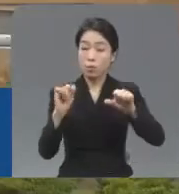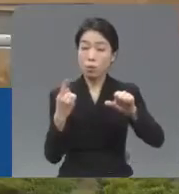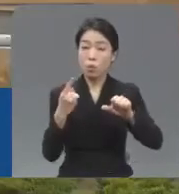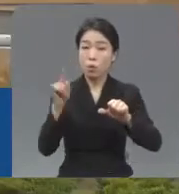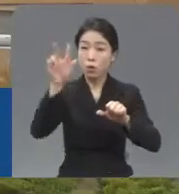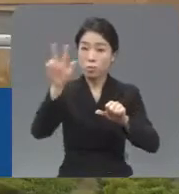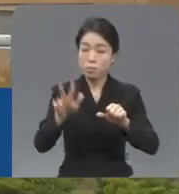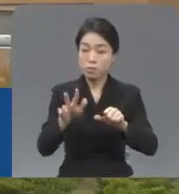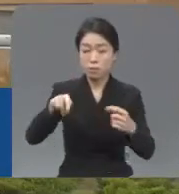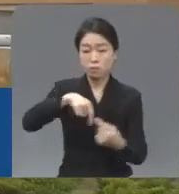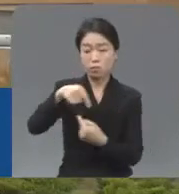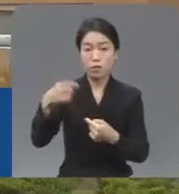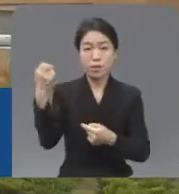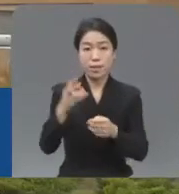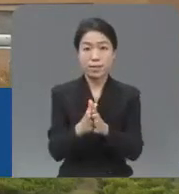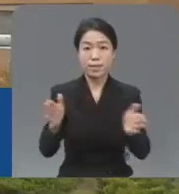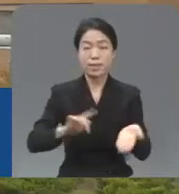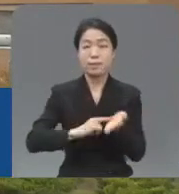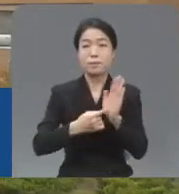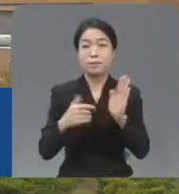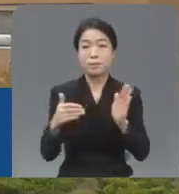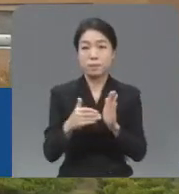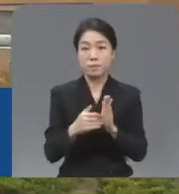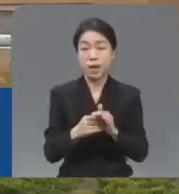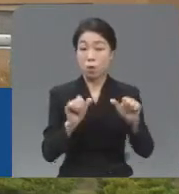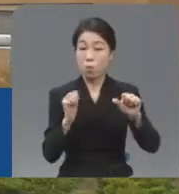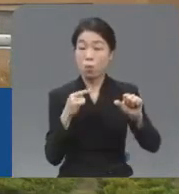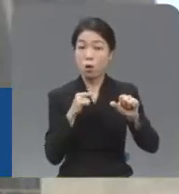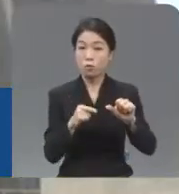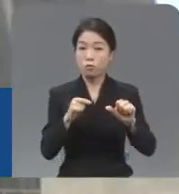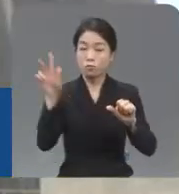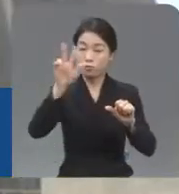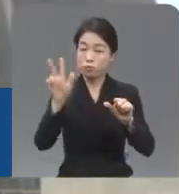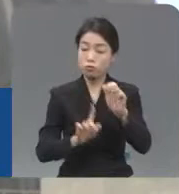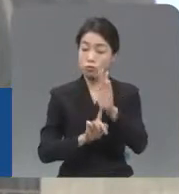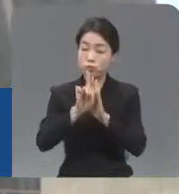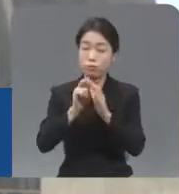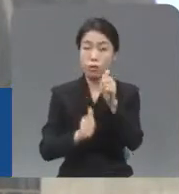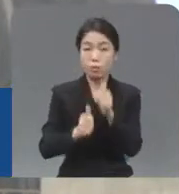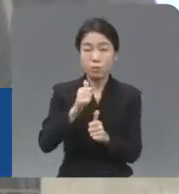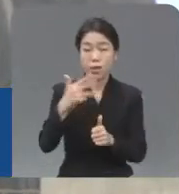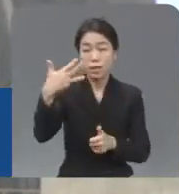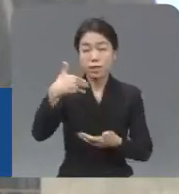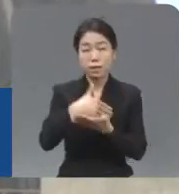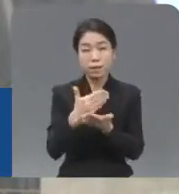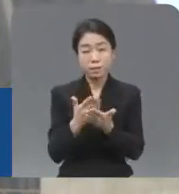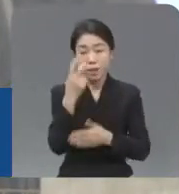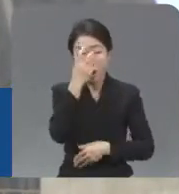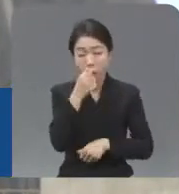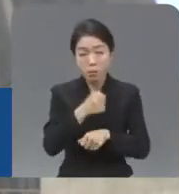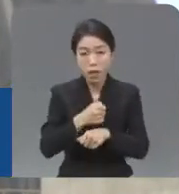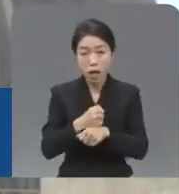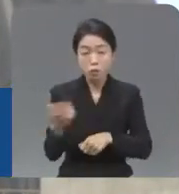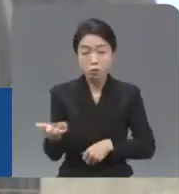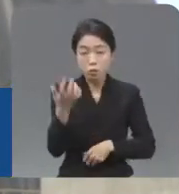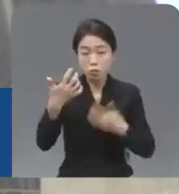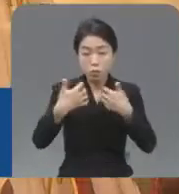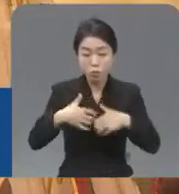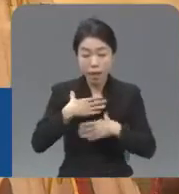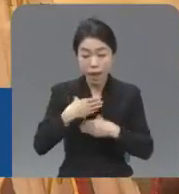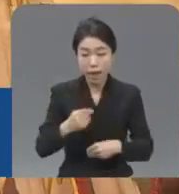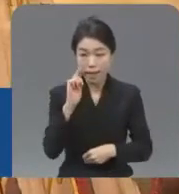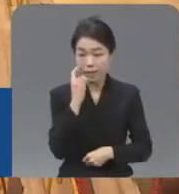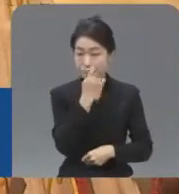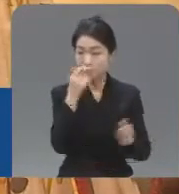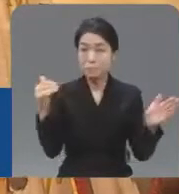발전을 재개했다고 밝혔습니다. 한빛 5호기는 출력 상승 시험 등 8가지 항목의 후속 검사와 증기 발생기 안전성